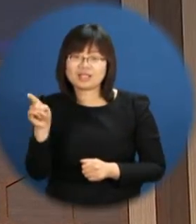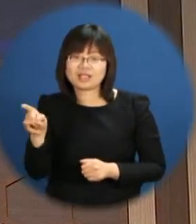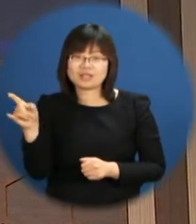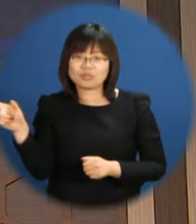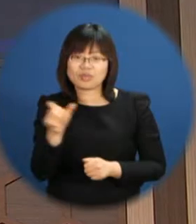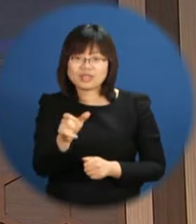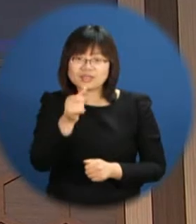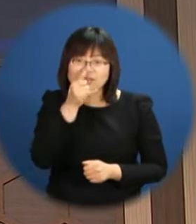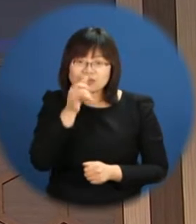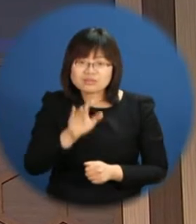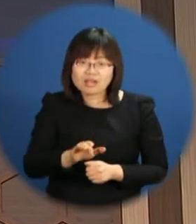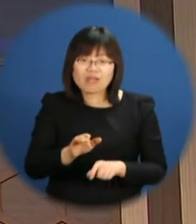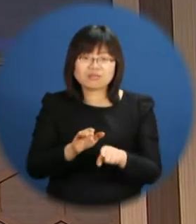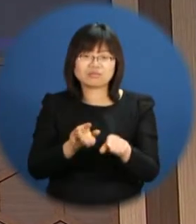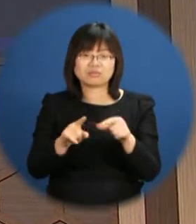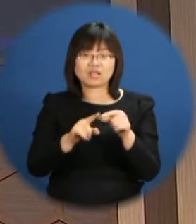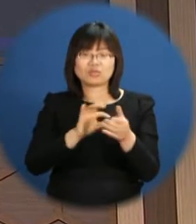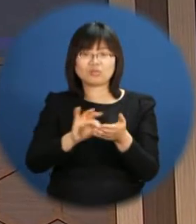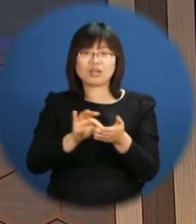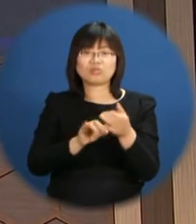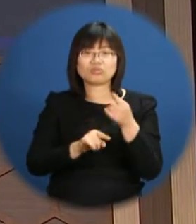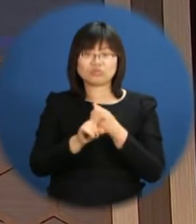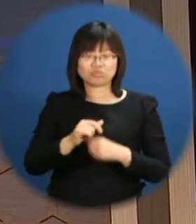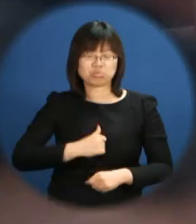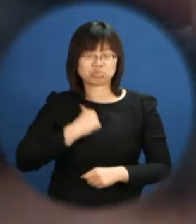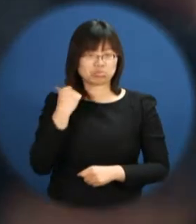쓰냐 하고 화를 낼 겁니다